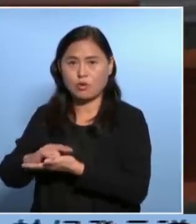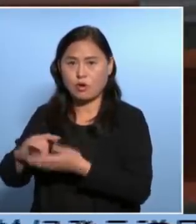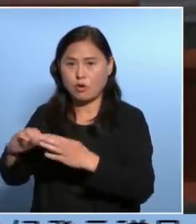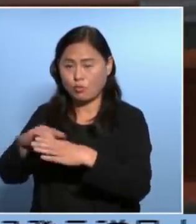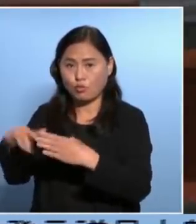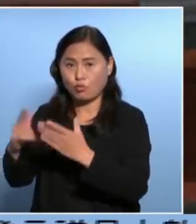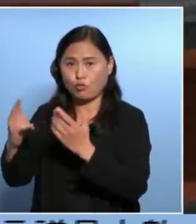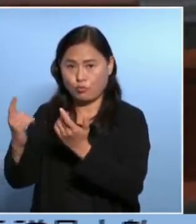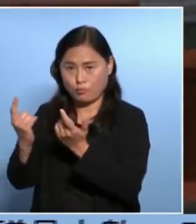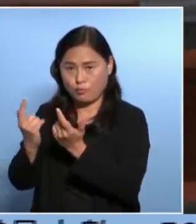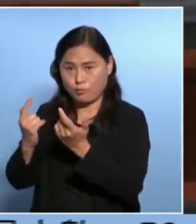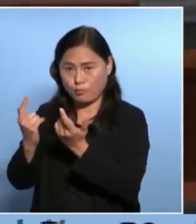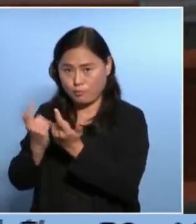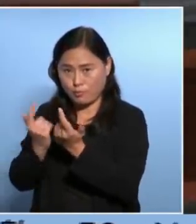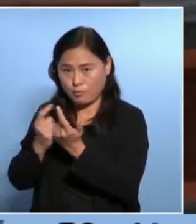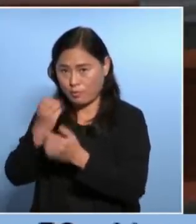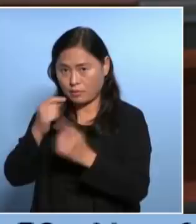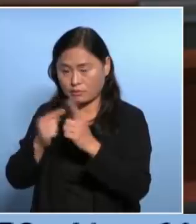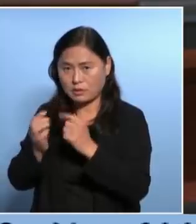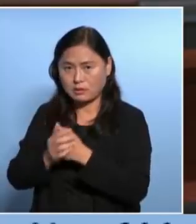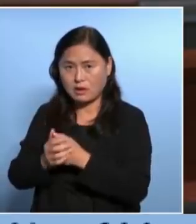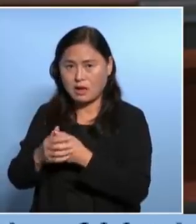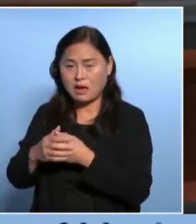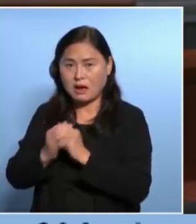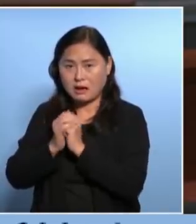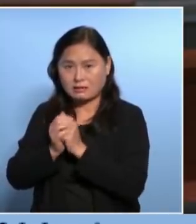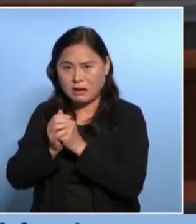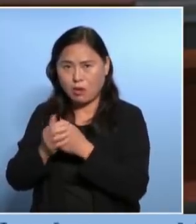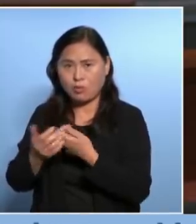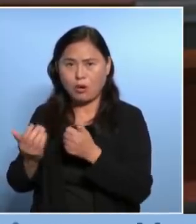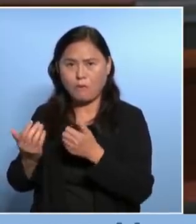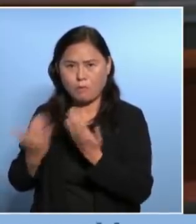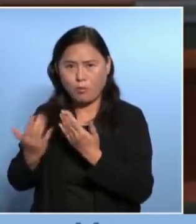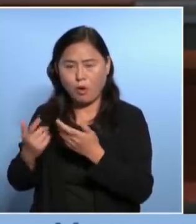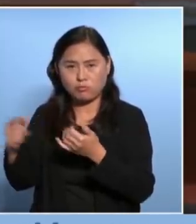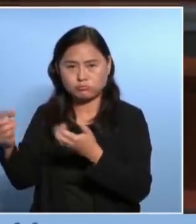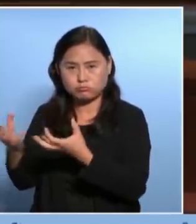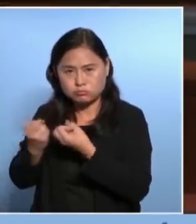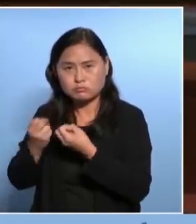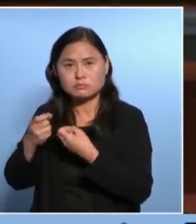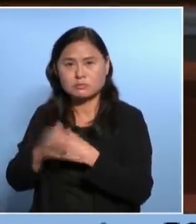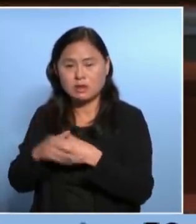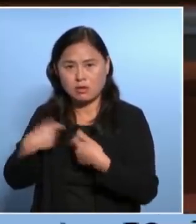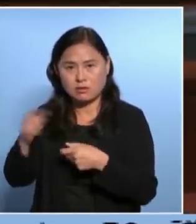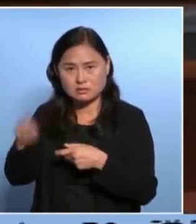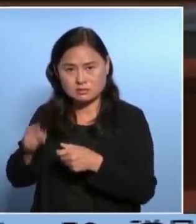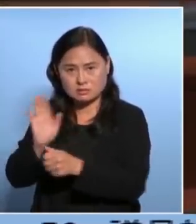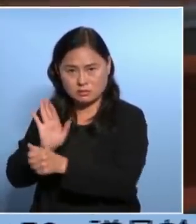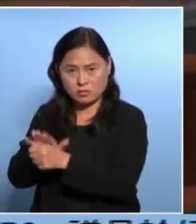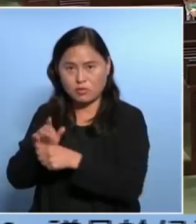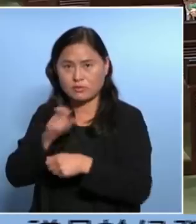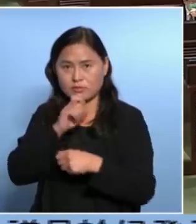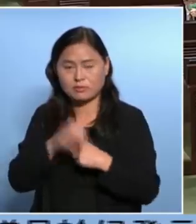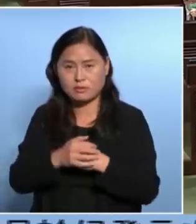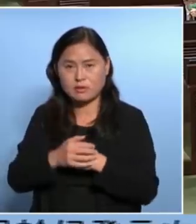接到有关嘅求助个案嘅时候咧，当然我哋即时就系可以为你提供嗰个嘅协助，但系同时间作为